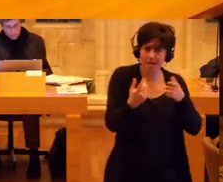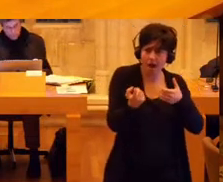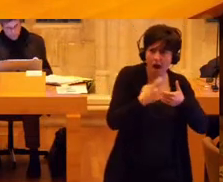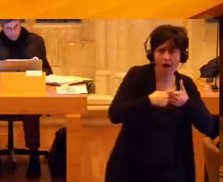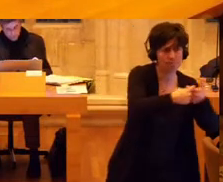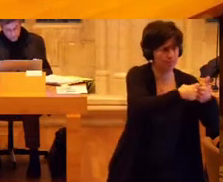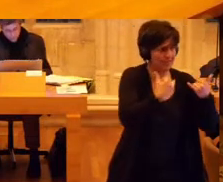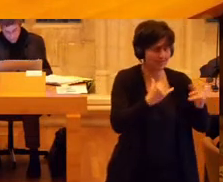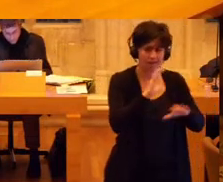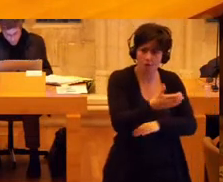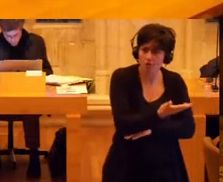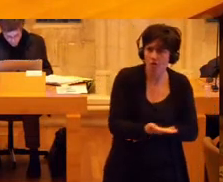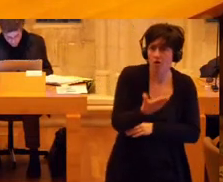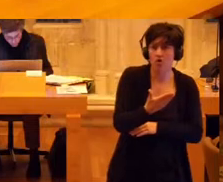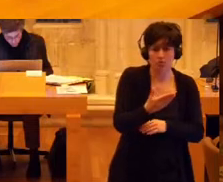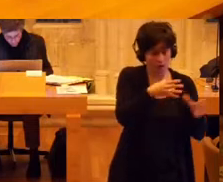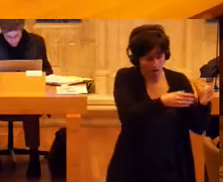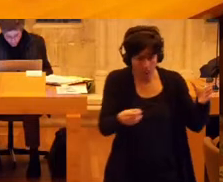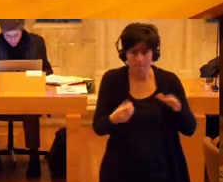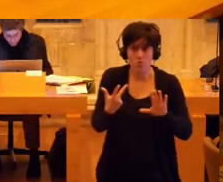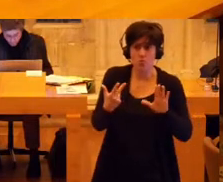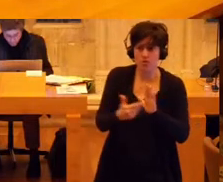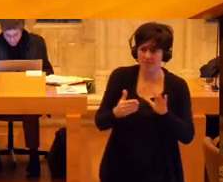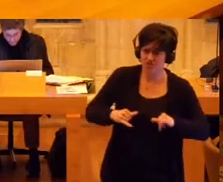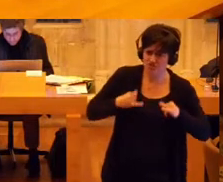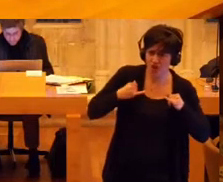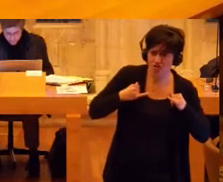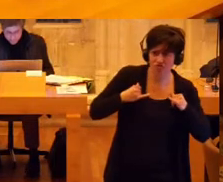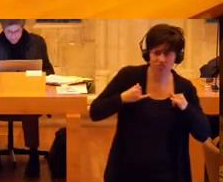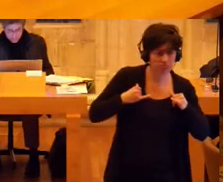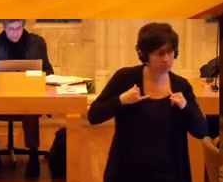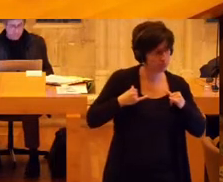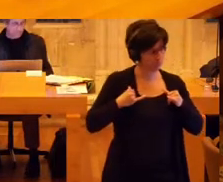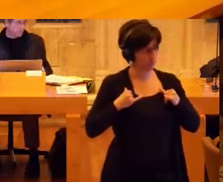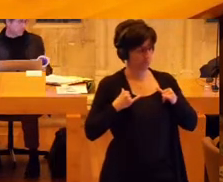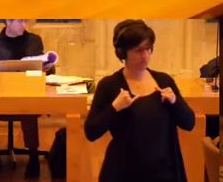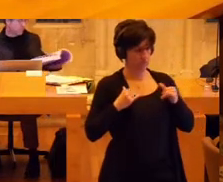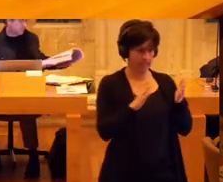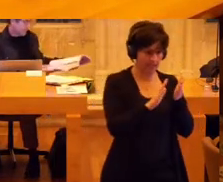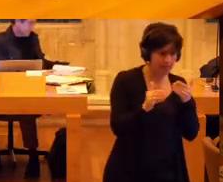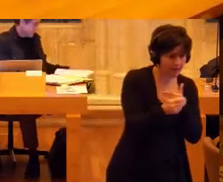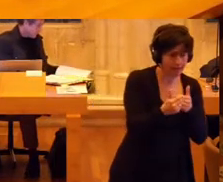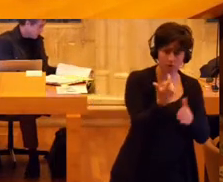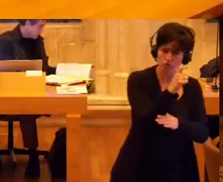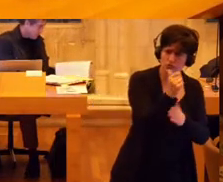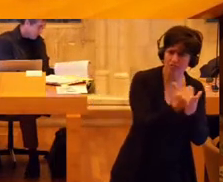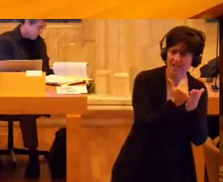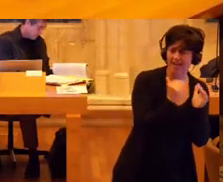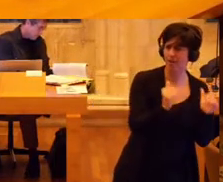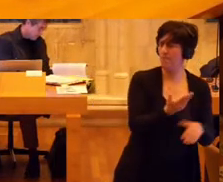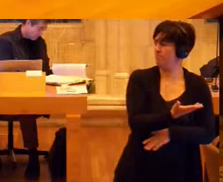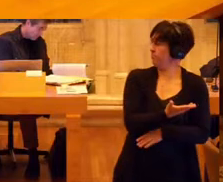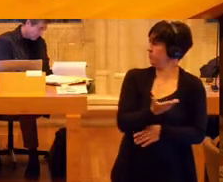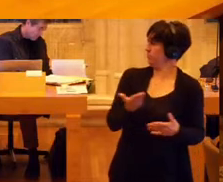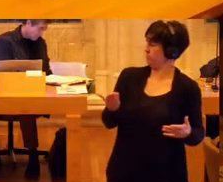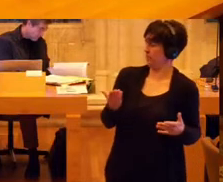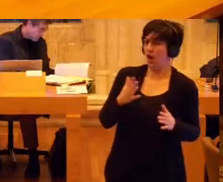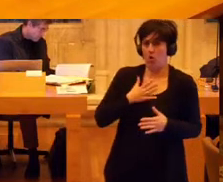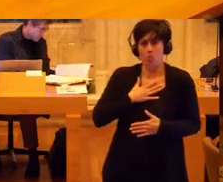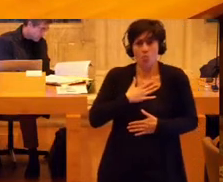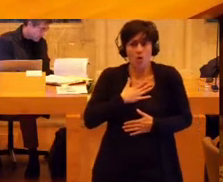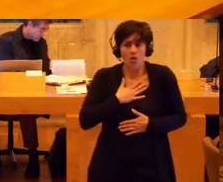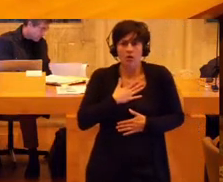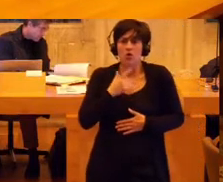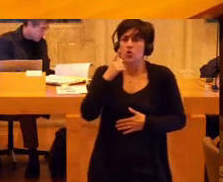à Caen, dont 8 000 jeunes et 200 salariés. Et je pense, je ne suis pas mandaté